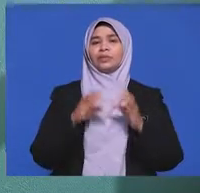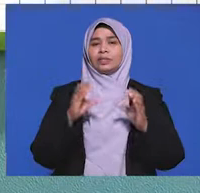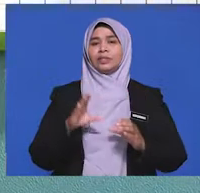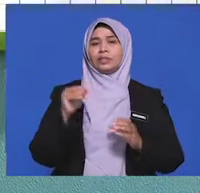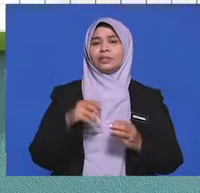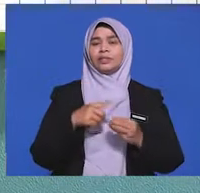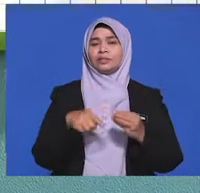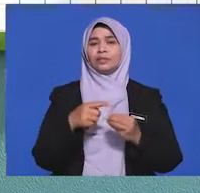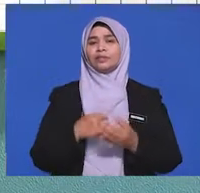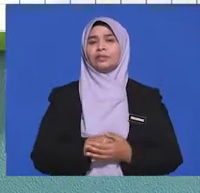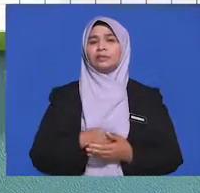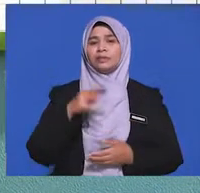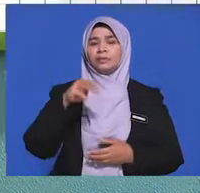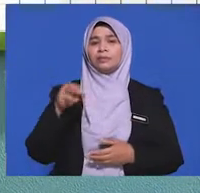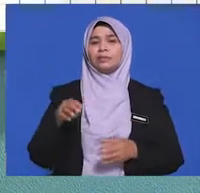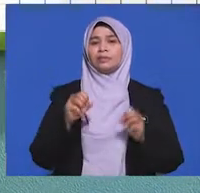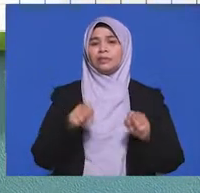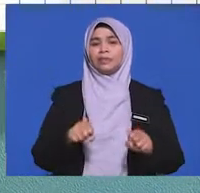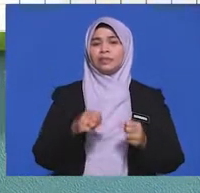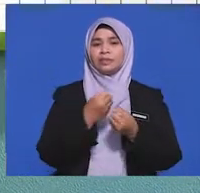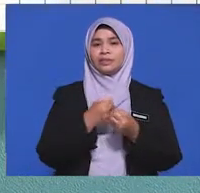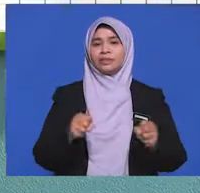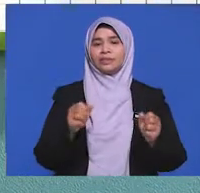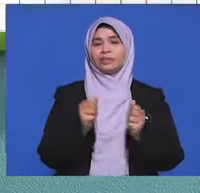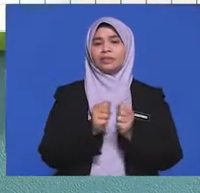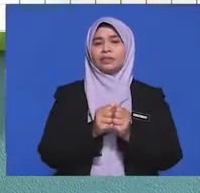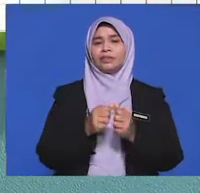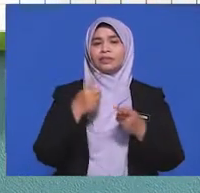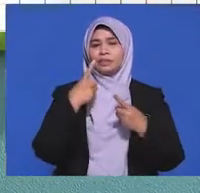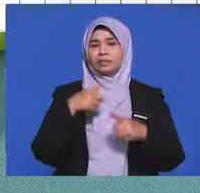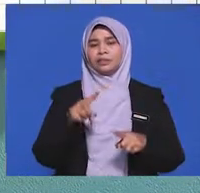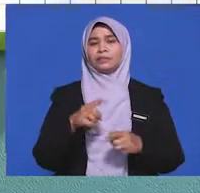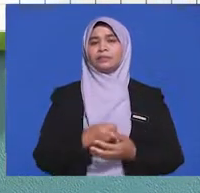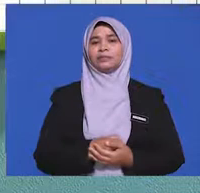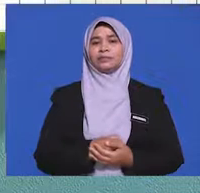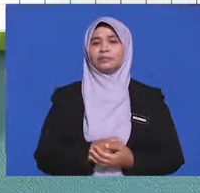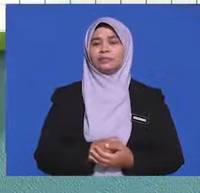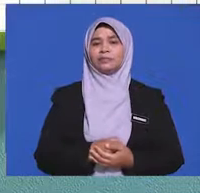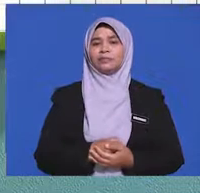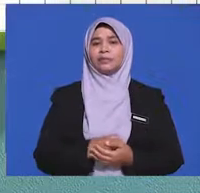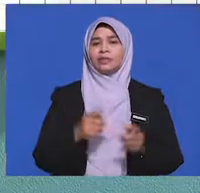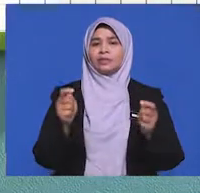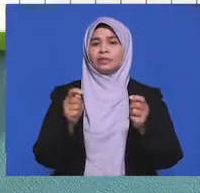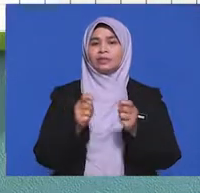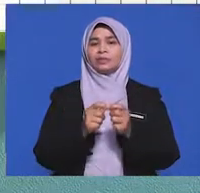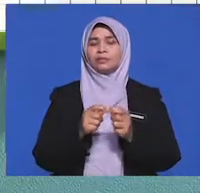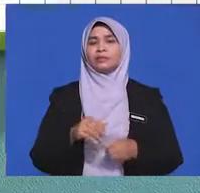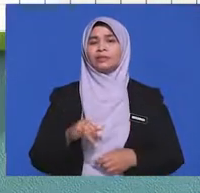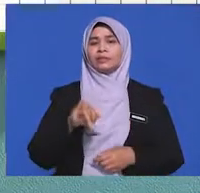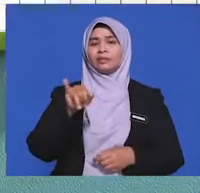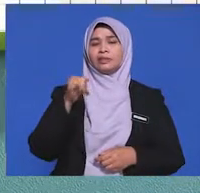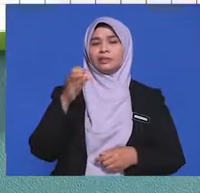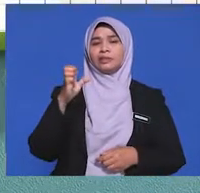berkaitan. Murid-murid boleh bersedia dengan Java Online Text Editor seperti JDoodle